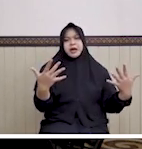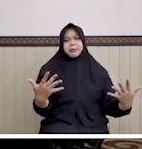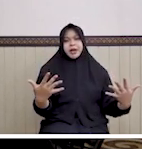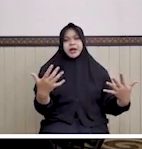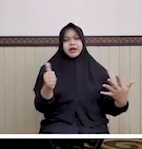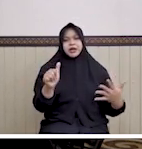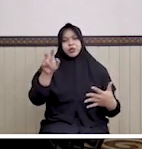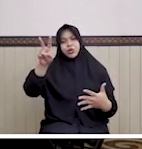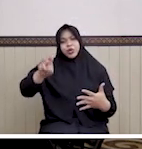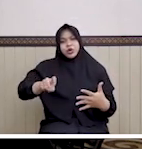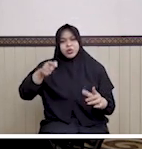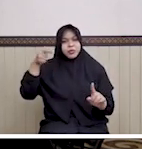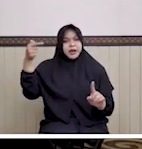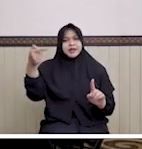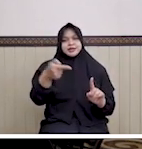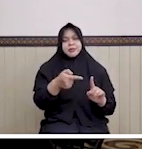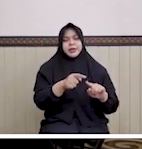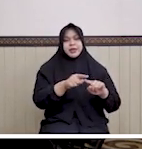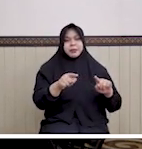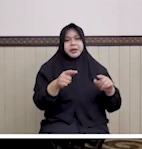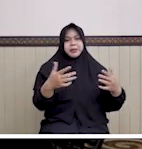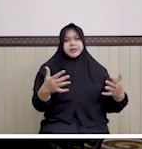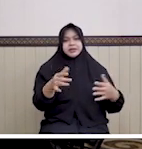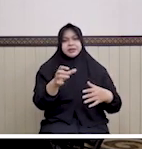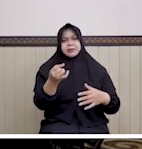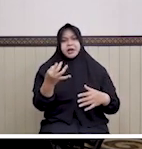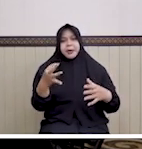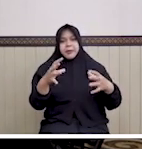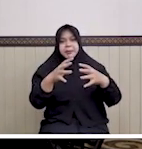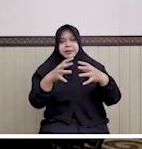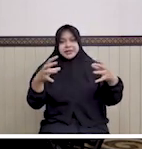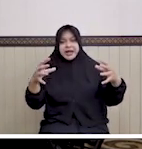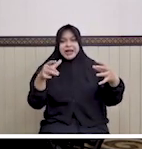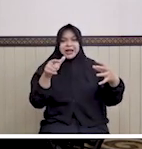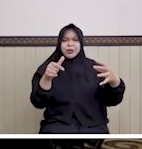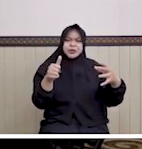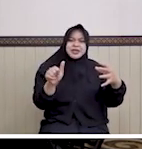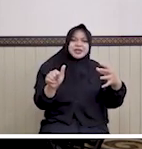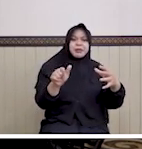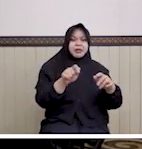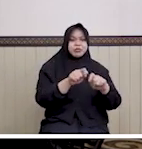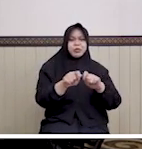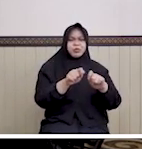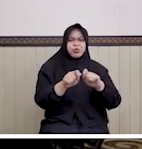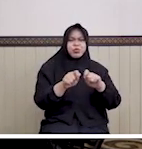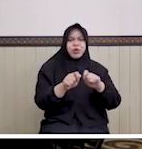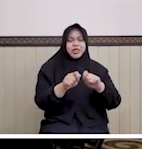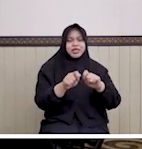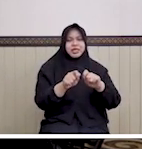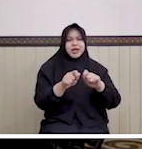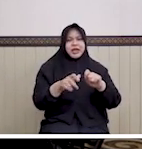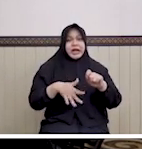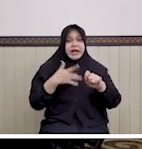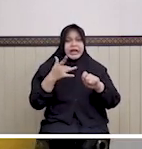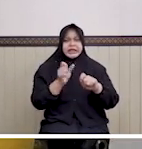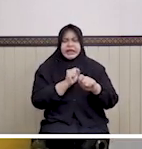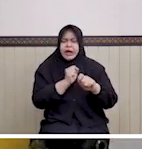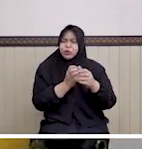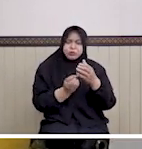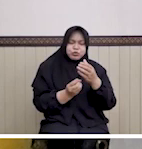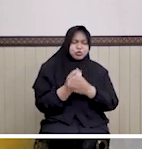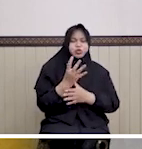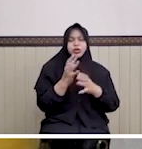yang digunakan untuk mengancam tapi seberapa besar itu bisa membuat rasa takut yang luar